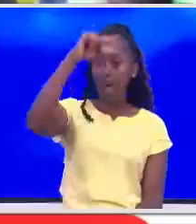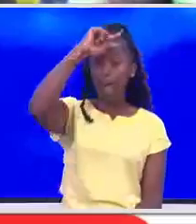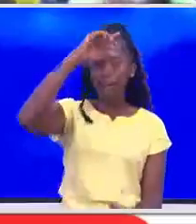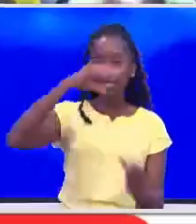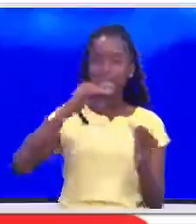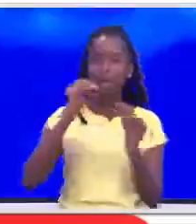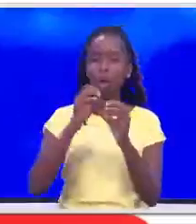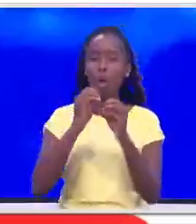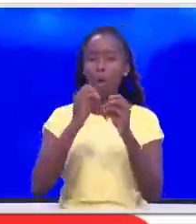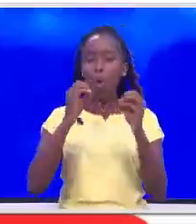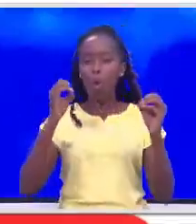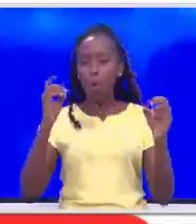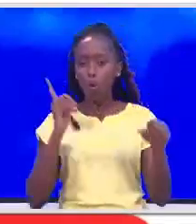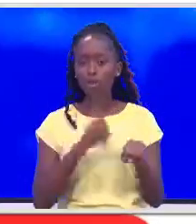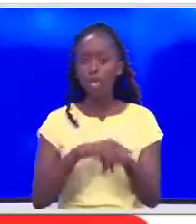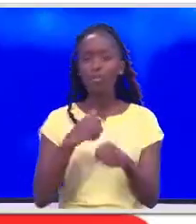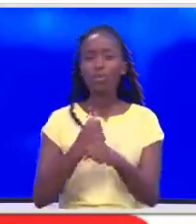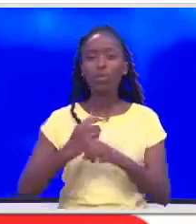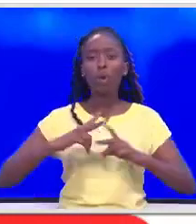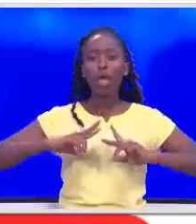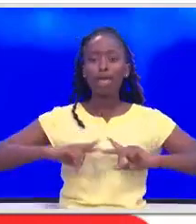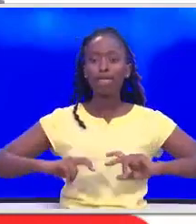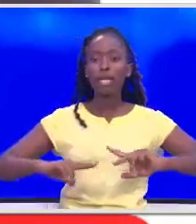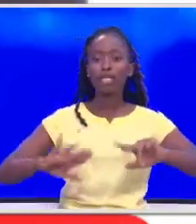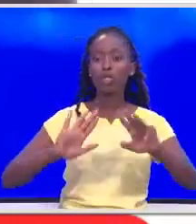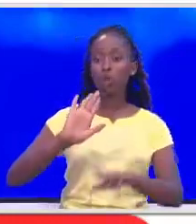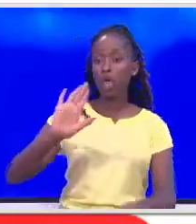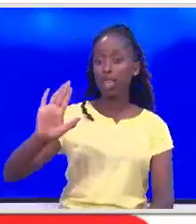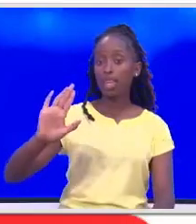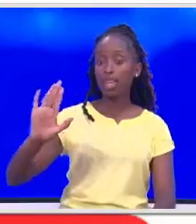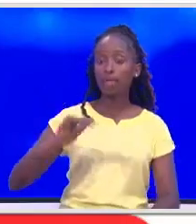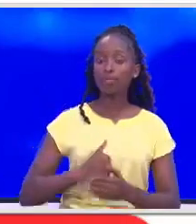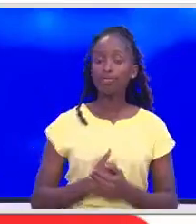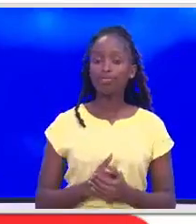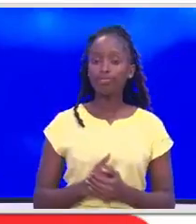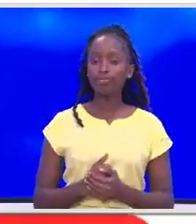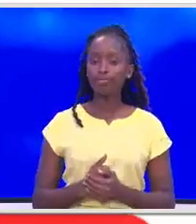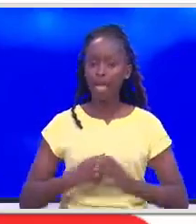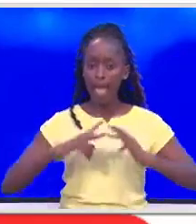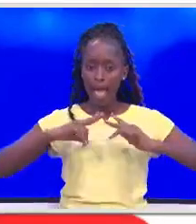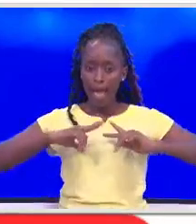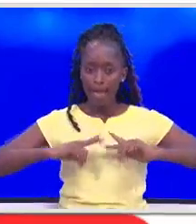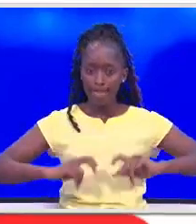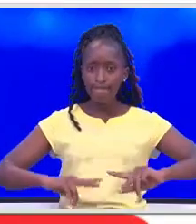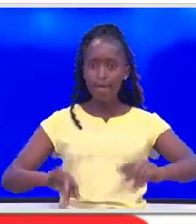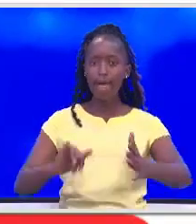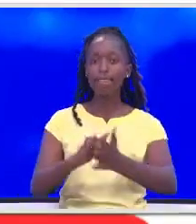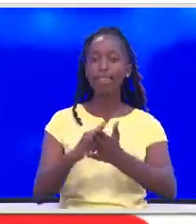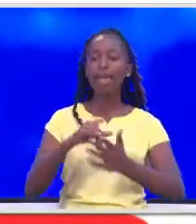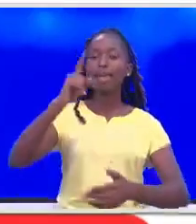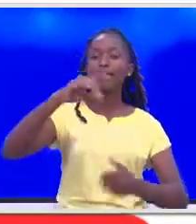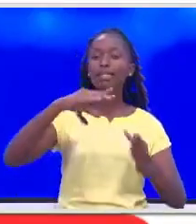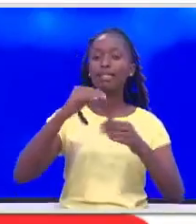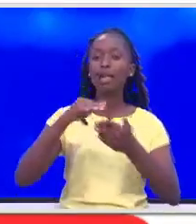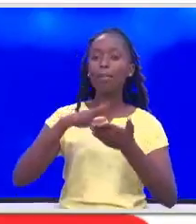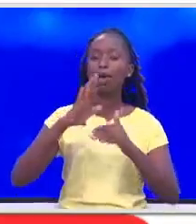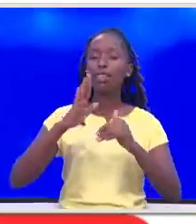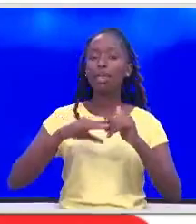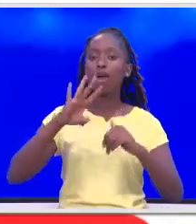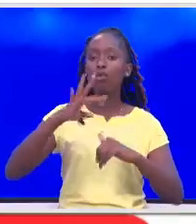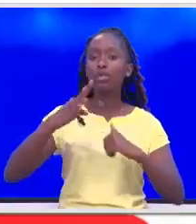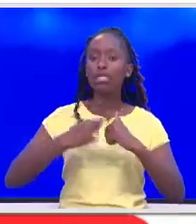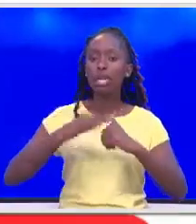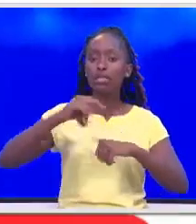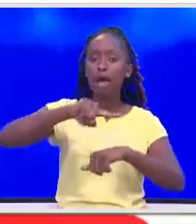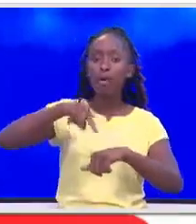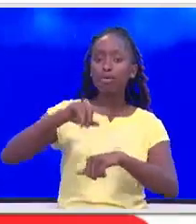mwingi kufanya uchunguzi wao. Hii uchunguzi haitaki chukue zaidi ya masaa 48.